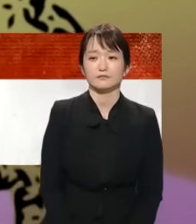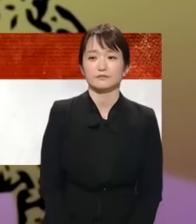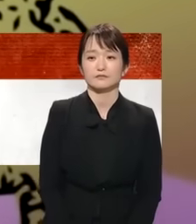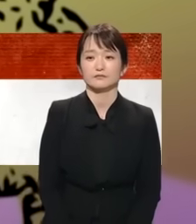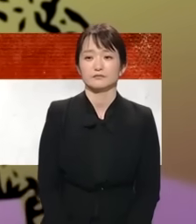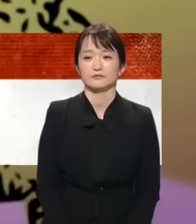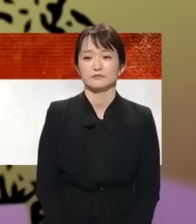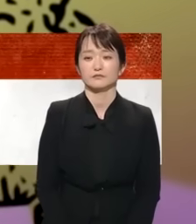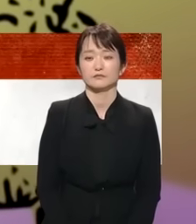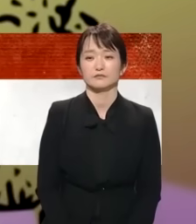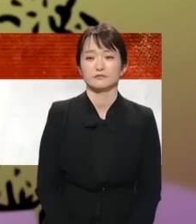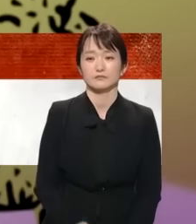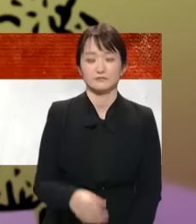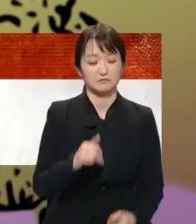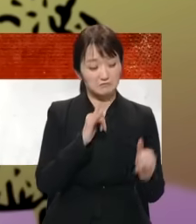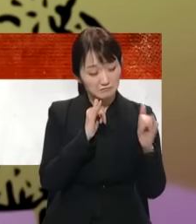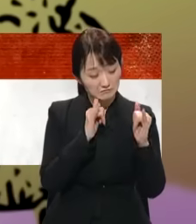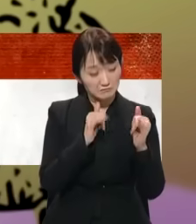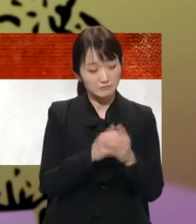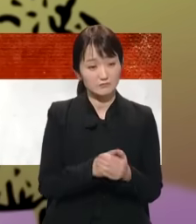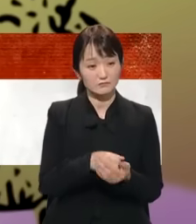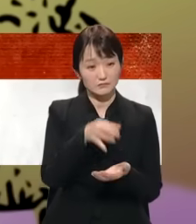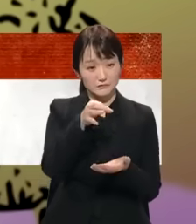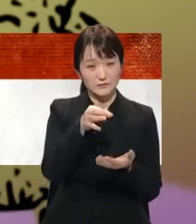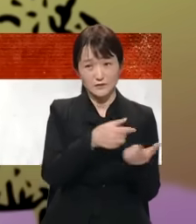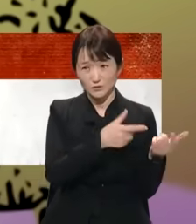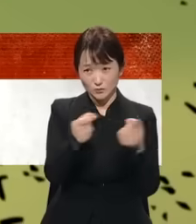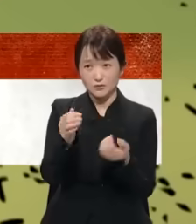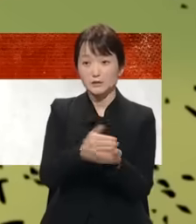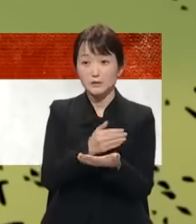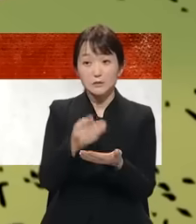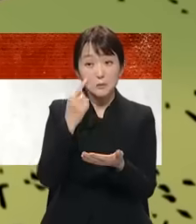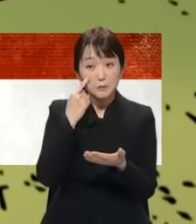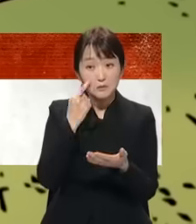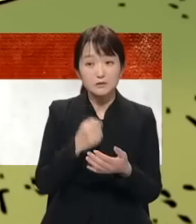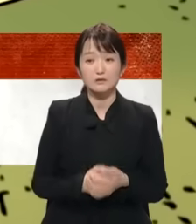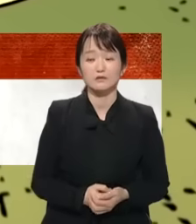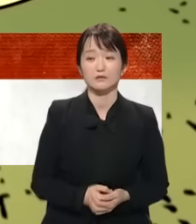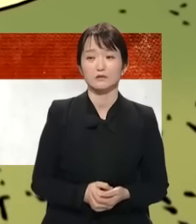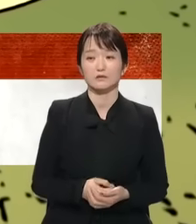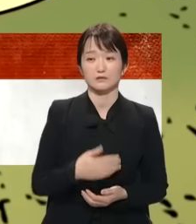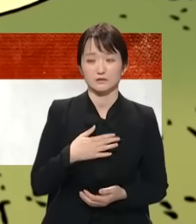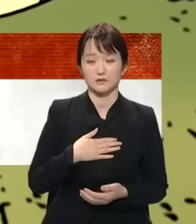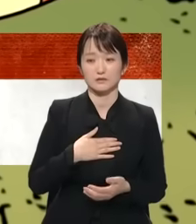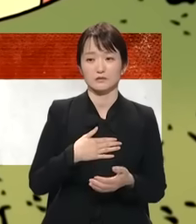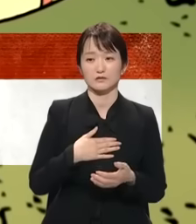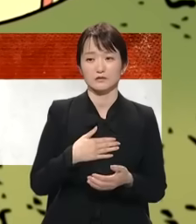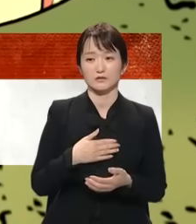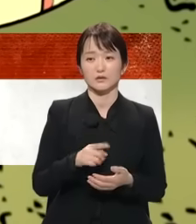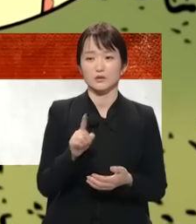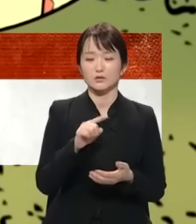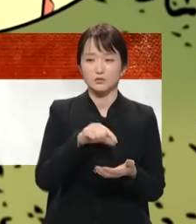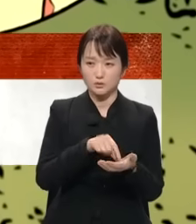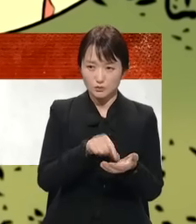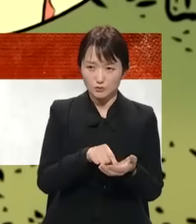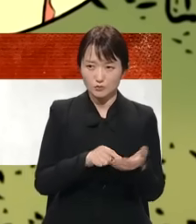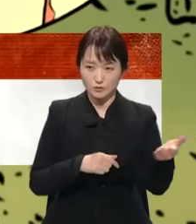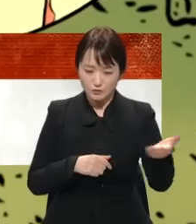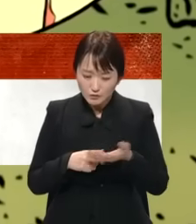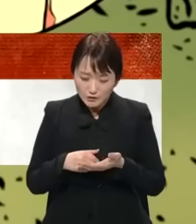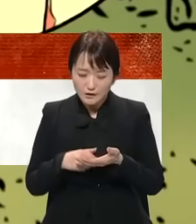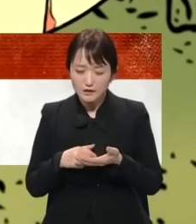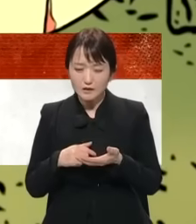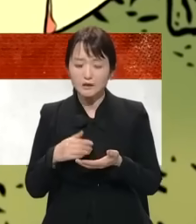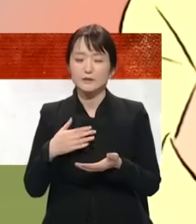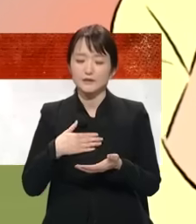저는 이제 M&A를 하자. 일단 저는 정리도 좀 하고 아니면 그냥 제 앞으로 넘겨달라. 그건 그만큼의 제가 돈을 지불할 테니까